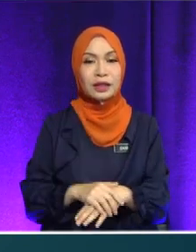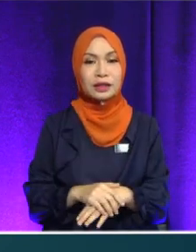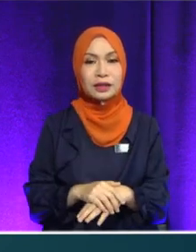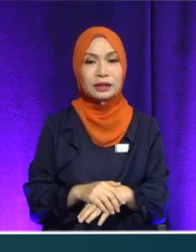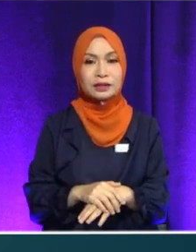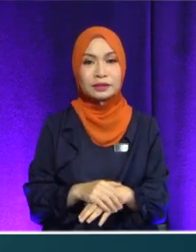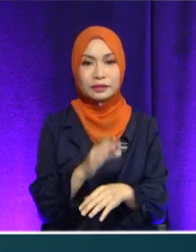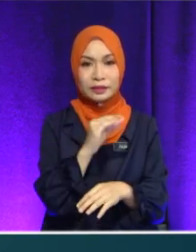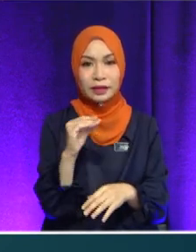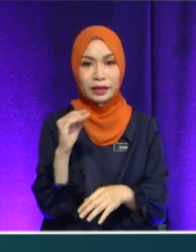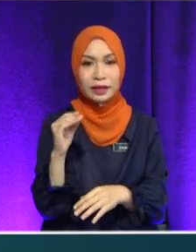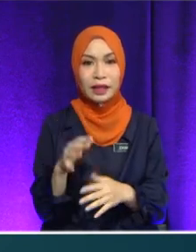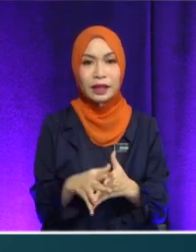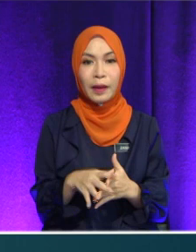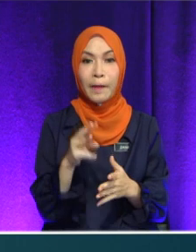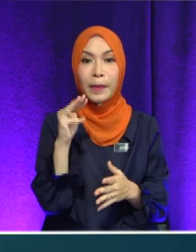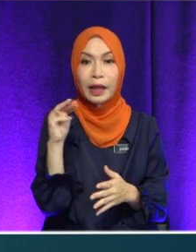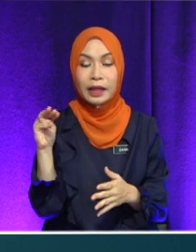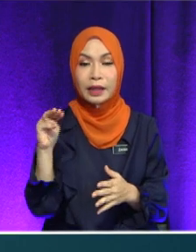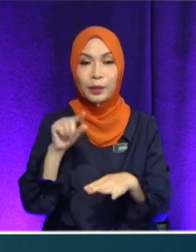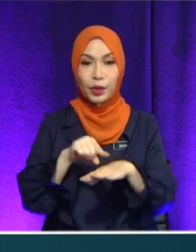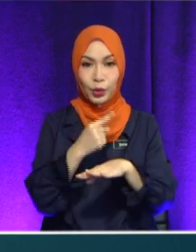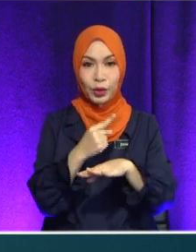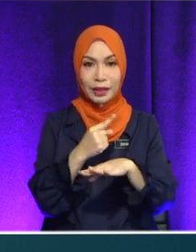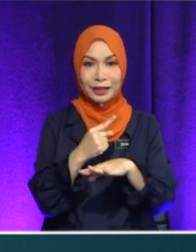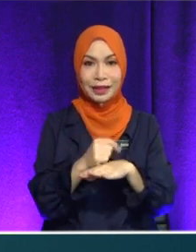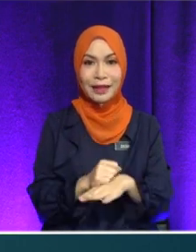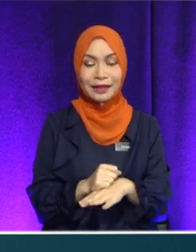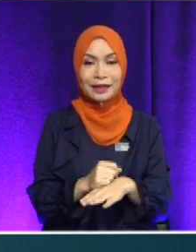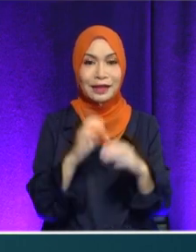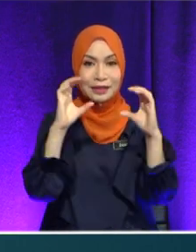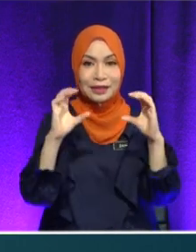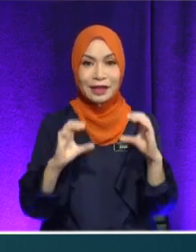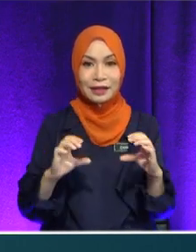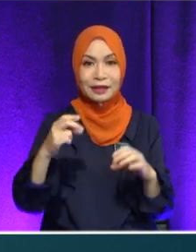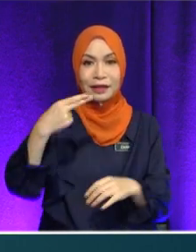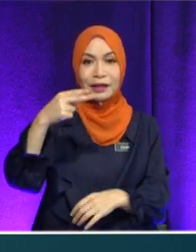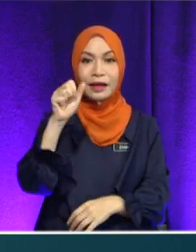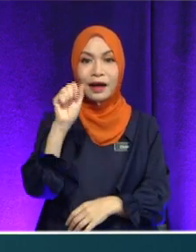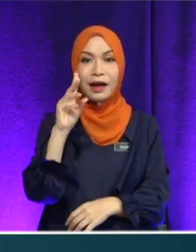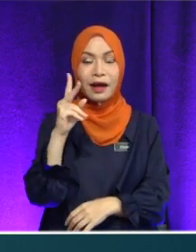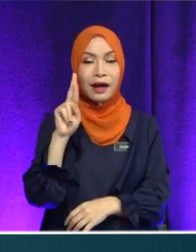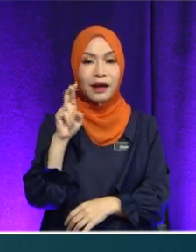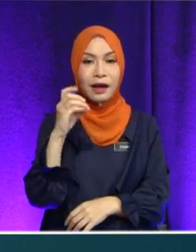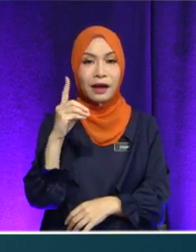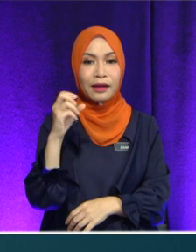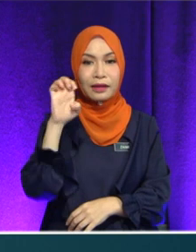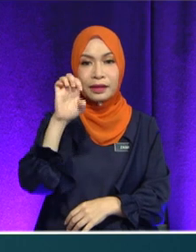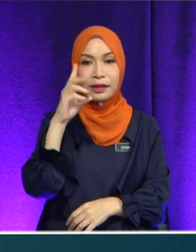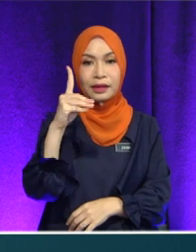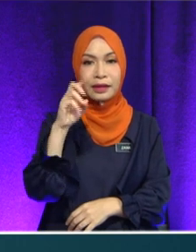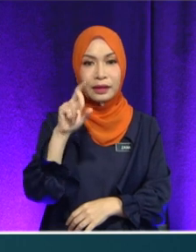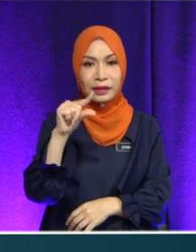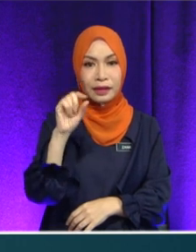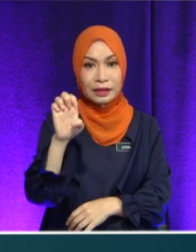mereka menggunakan image gambar dan teknik hide satu fotografi sumber tema adegan ini di depan